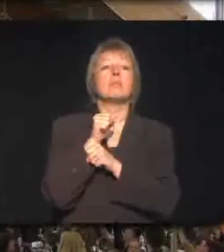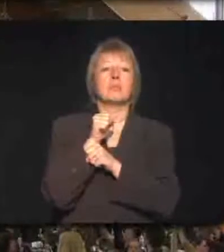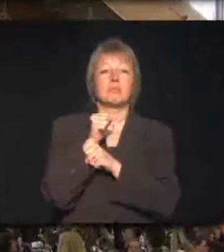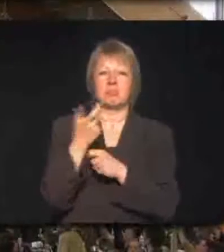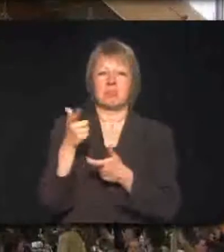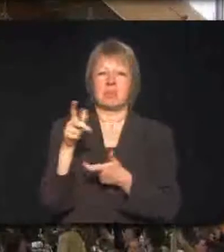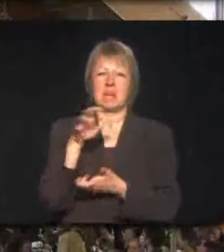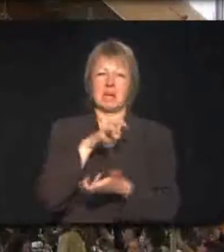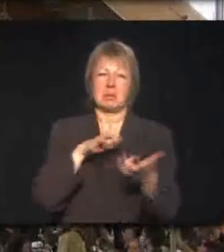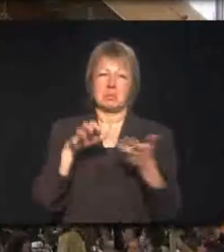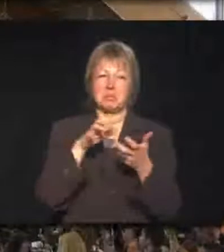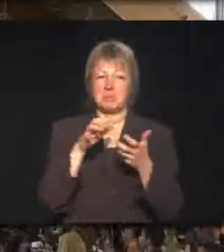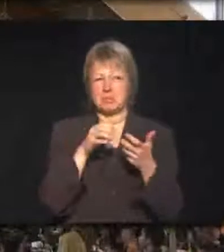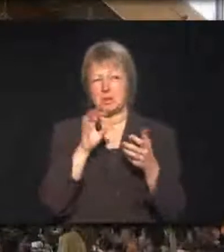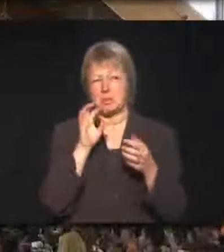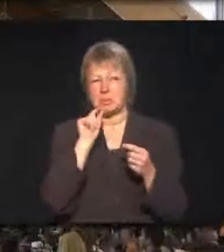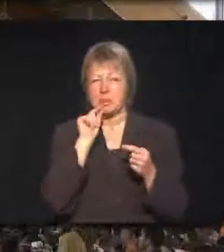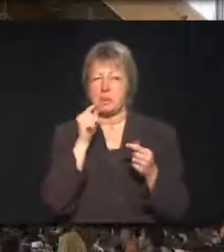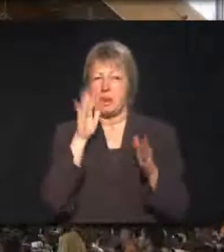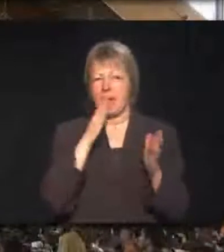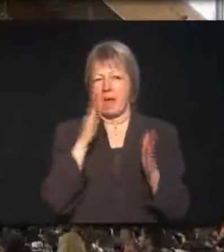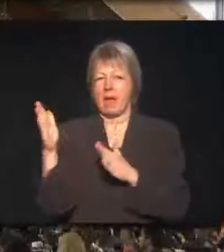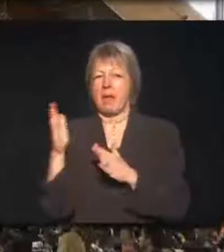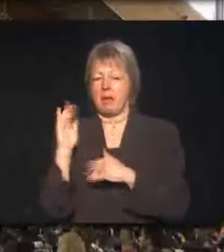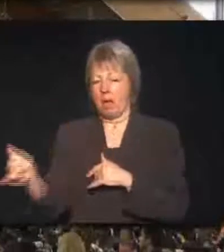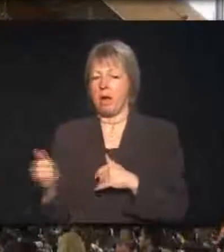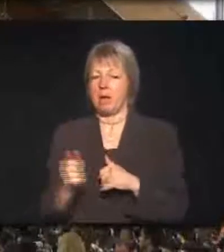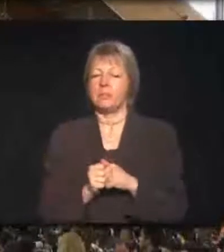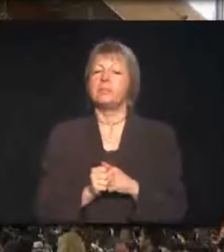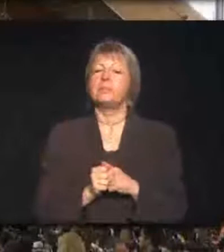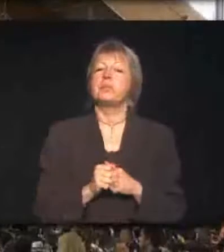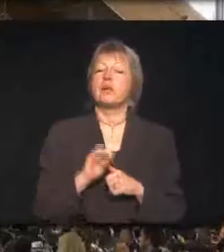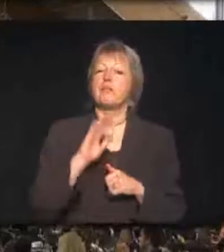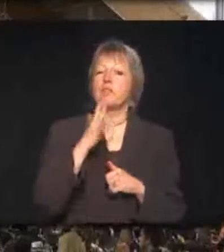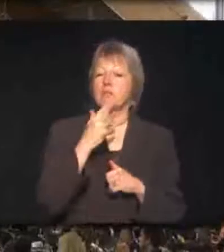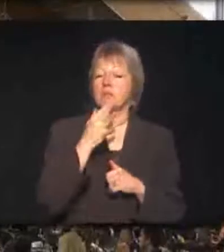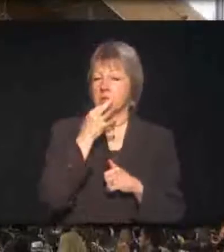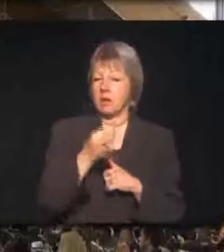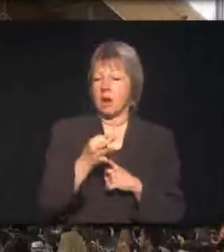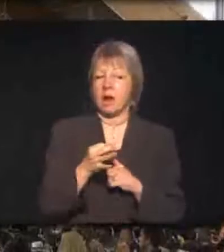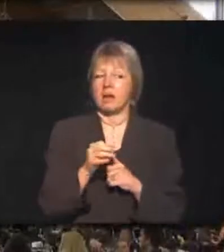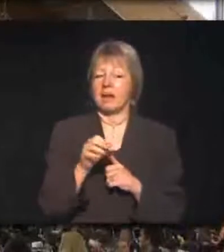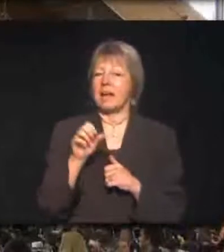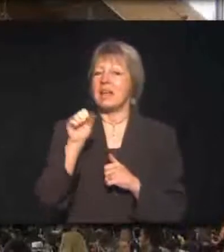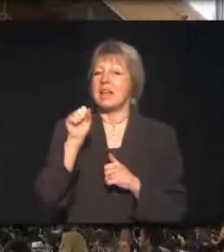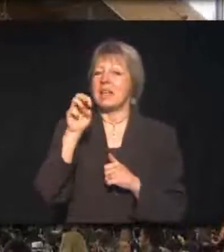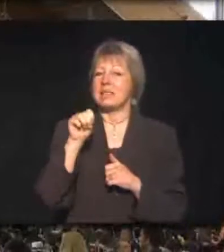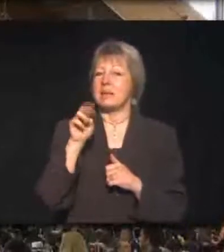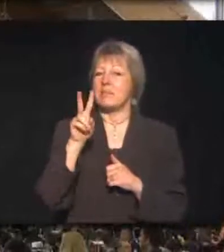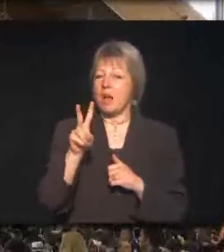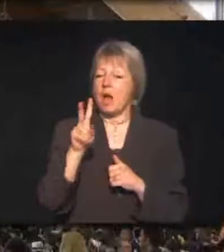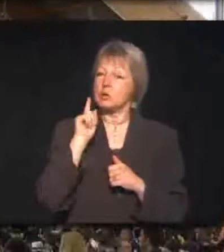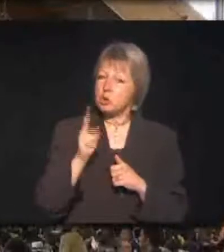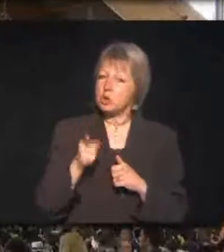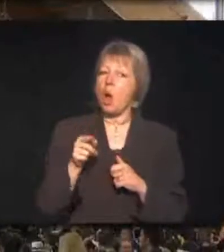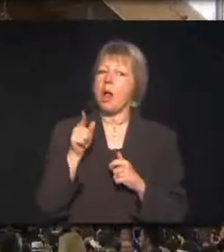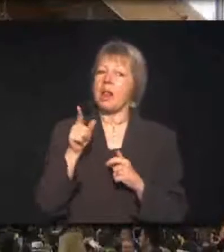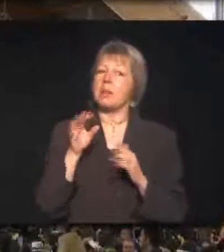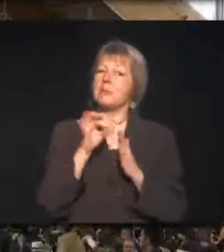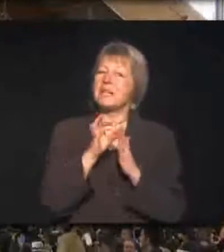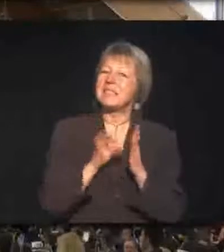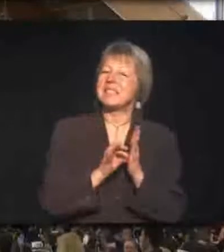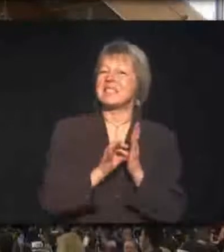sehr gemischt leicht positiv Meinungsbild 5 soll die SMV nach Prinzip des liquid-clusive